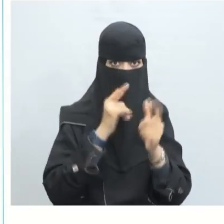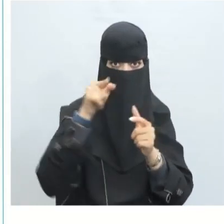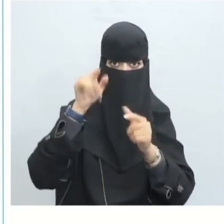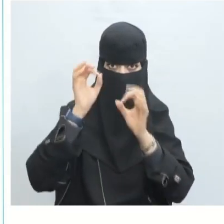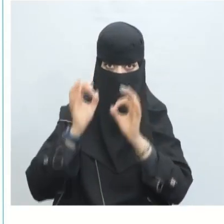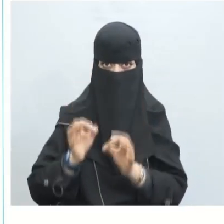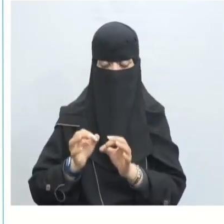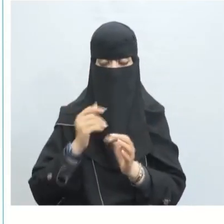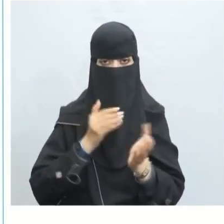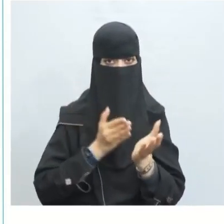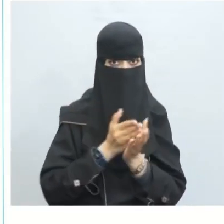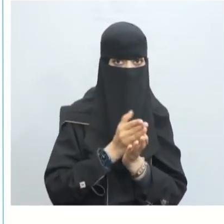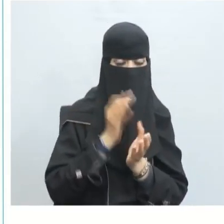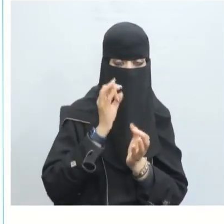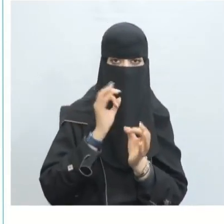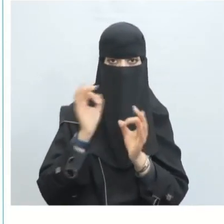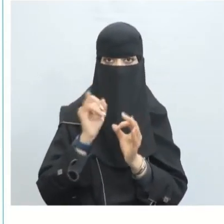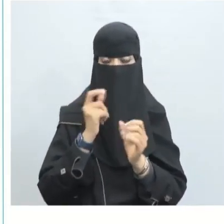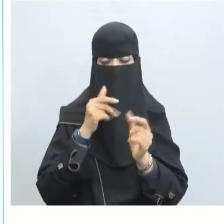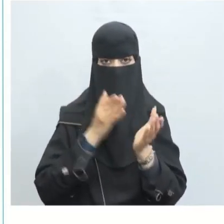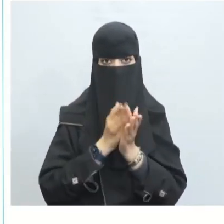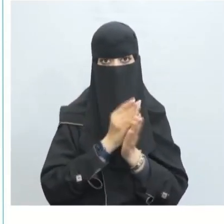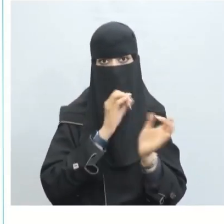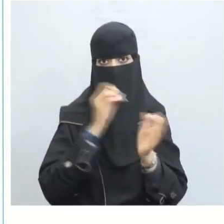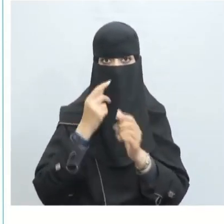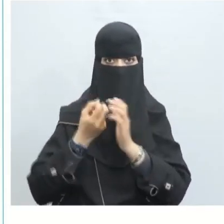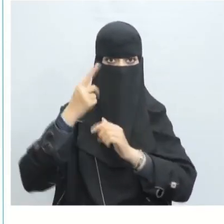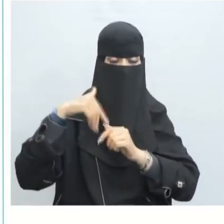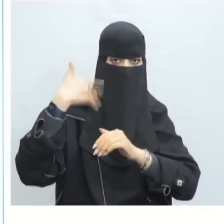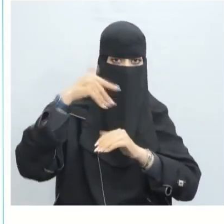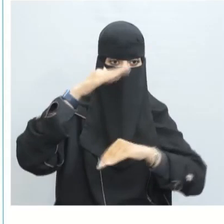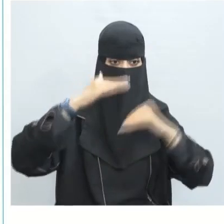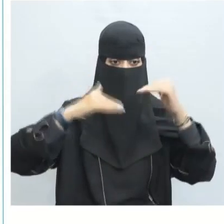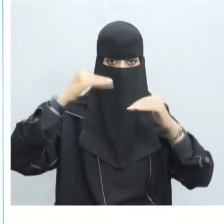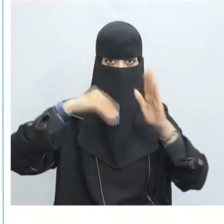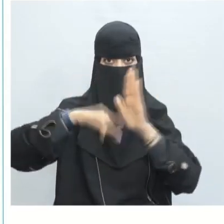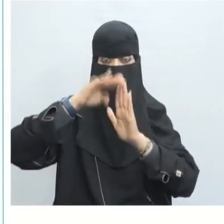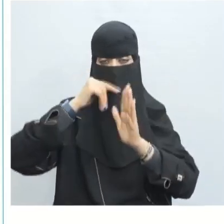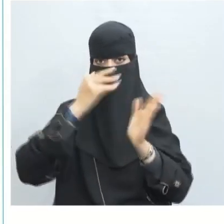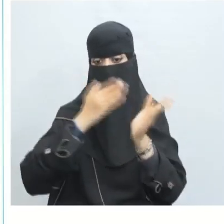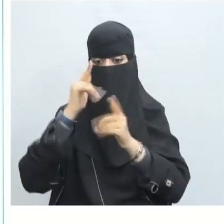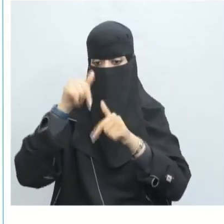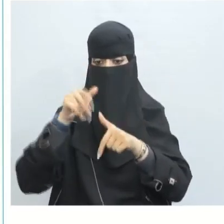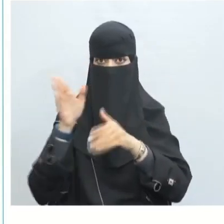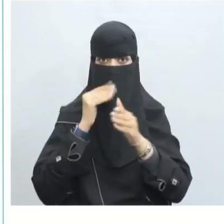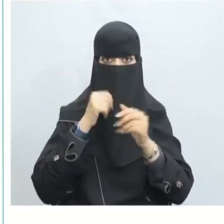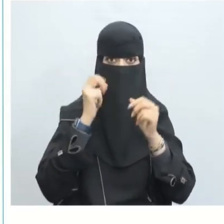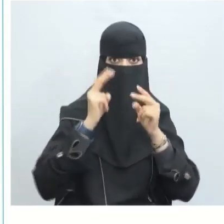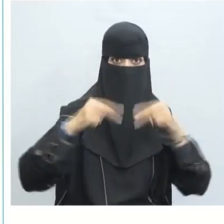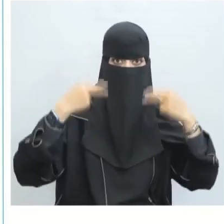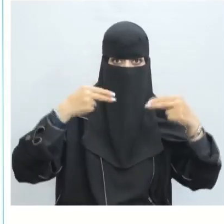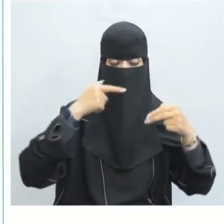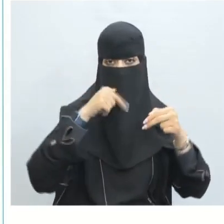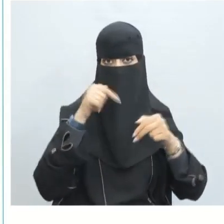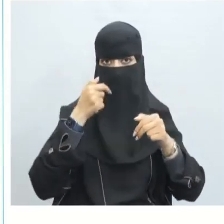ادق طريقه من الطرائق لتوقع مستويات الحضور ونلاحظ كثيرا ما يكون فعاليات بهذه الطريقه يتم